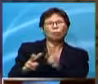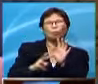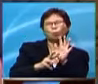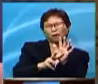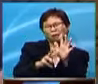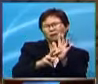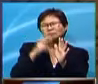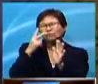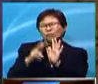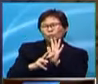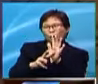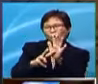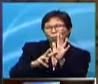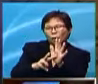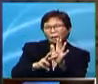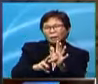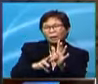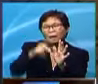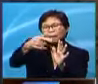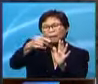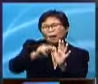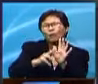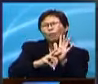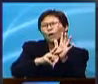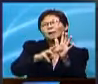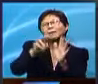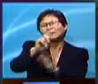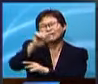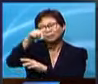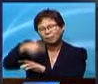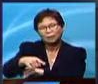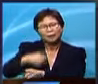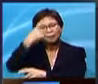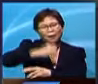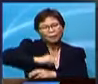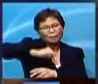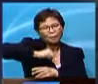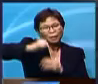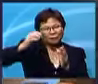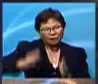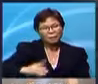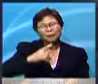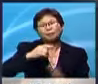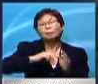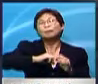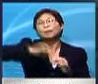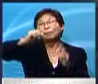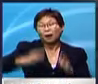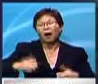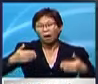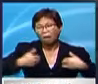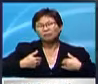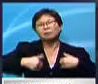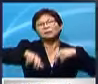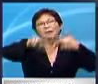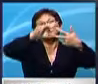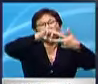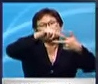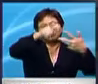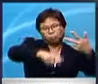nampak kepada Parti yang ditaja oleh dap bagi Parti pembangkang sudah pasti kewujudan tiga penjuru